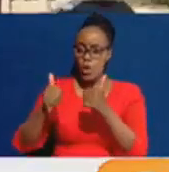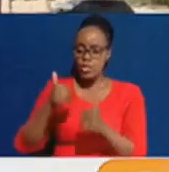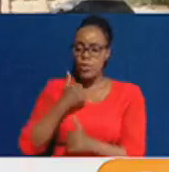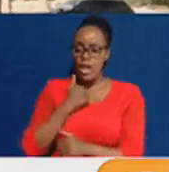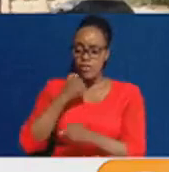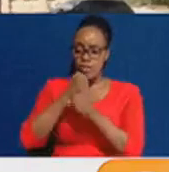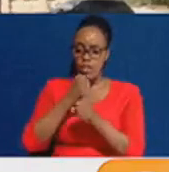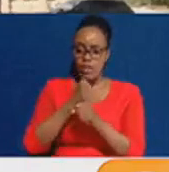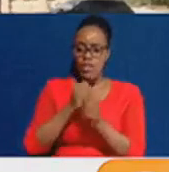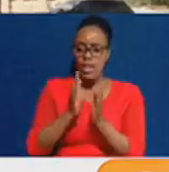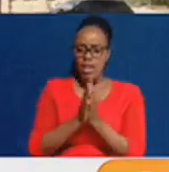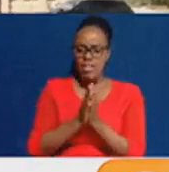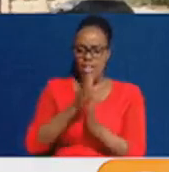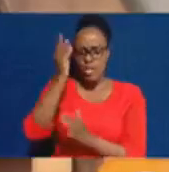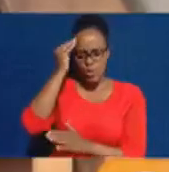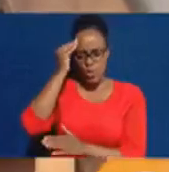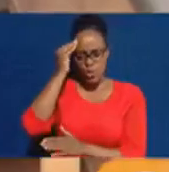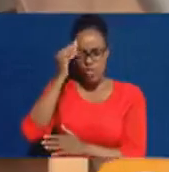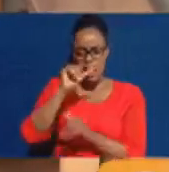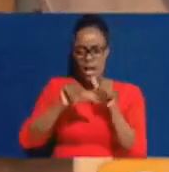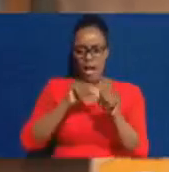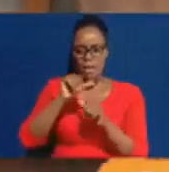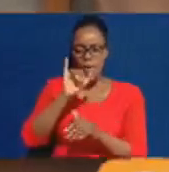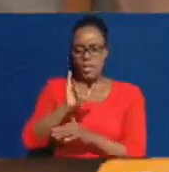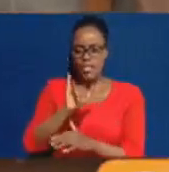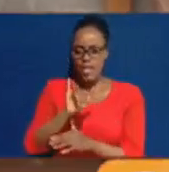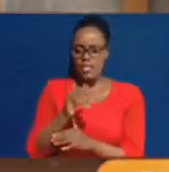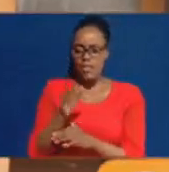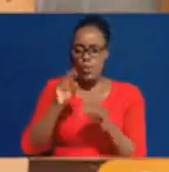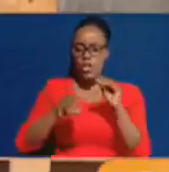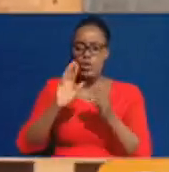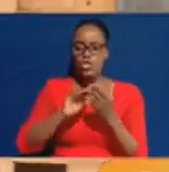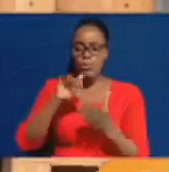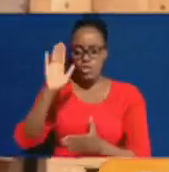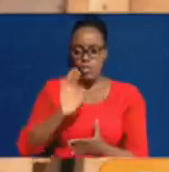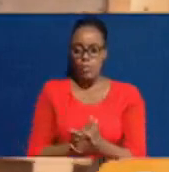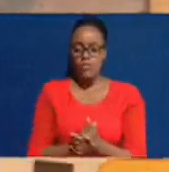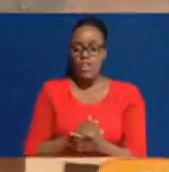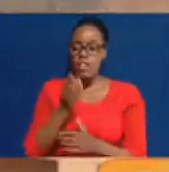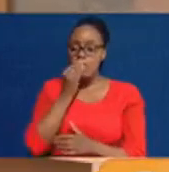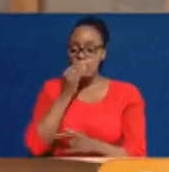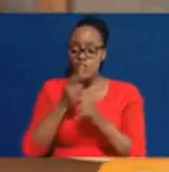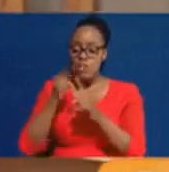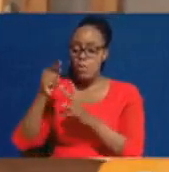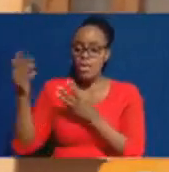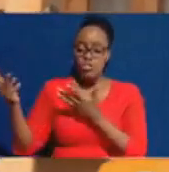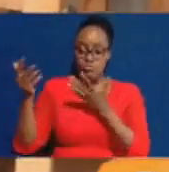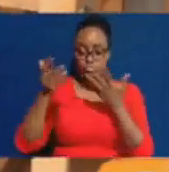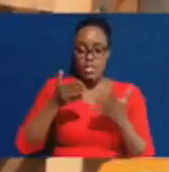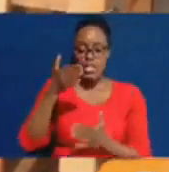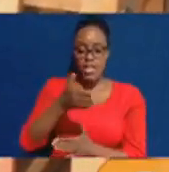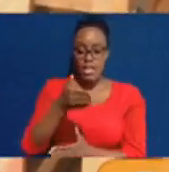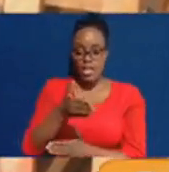and education. Farmers now hope they will be able to produce more. Na chakula kikitoka kule paka huku inakuwa